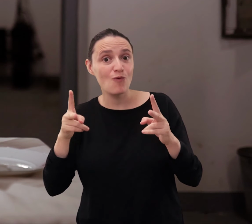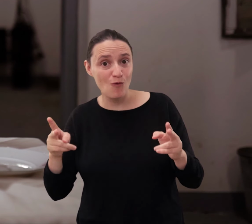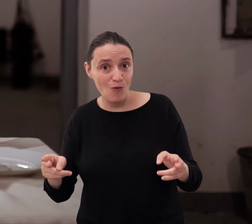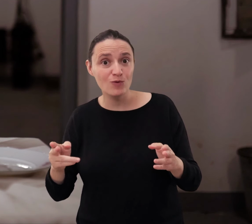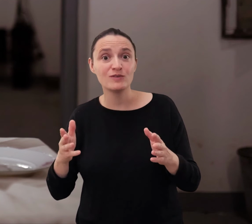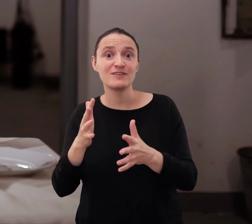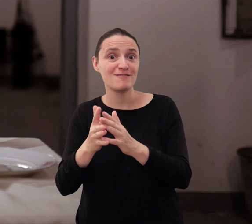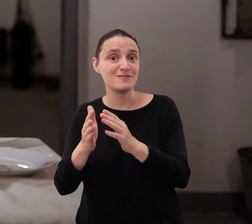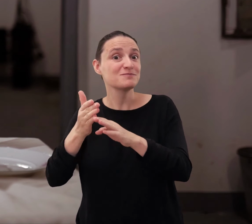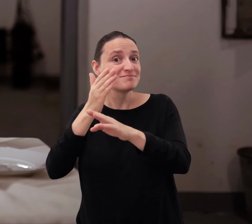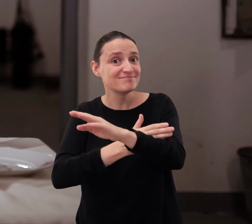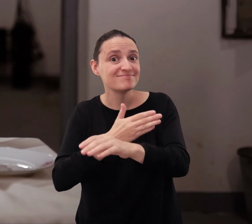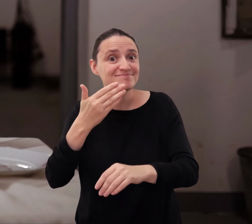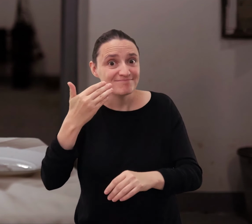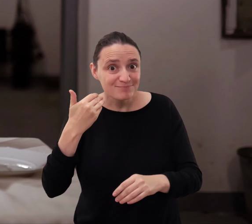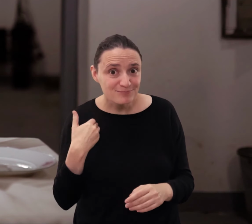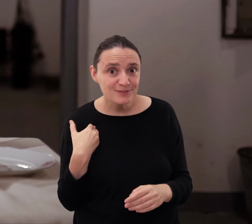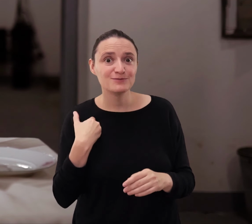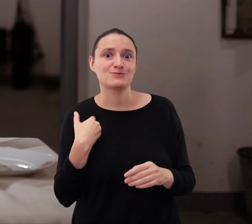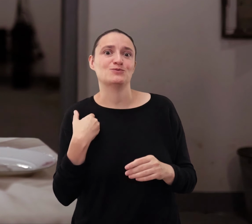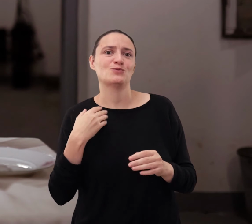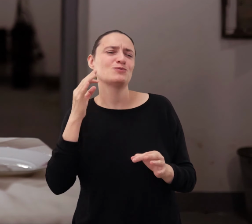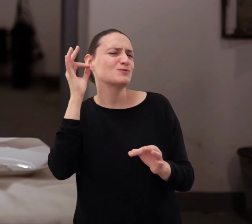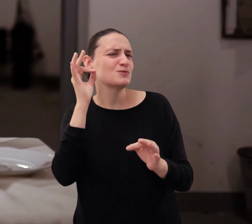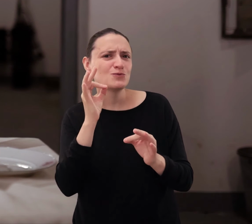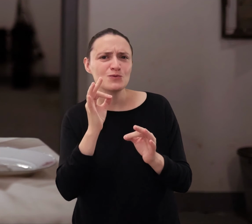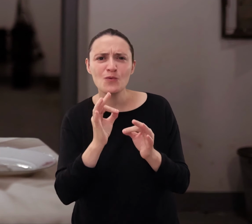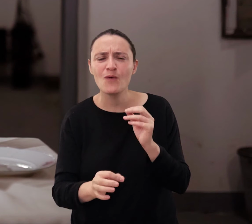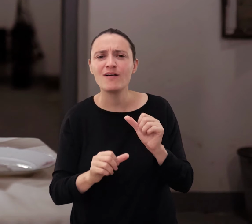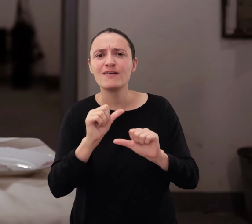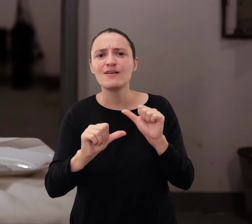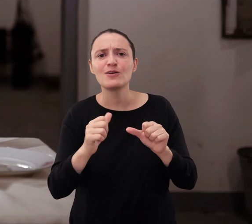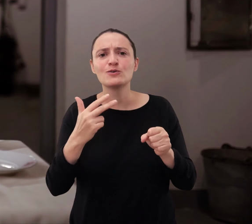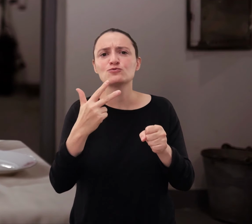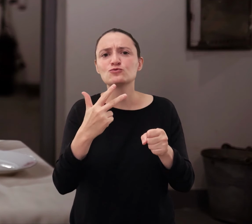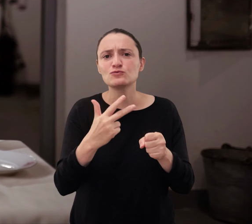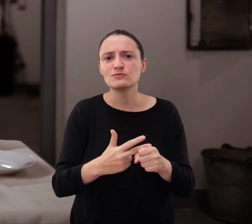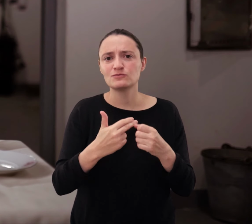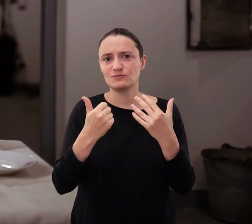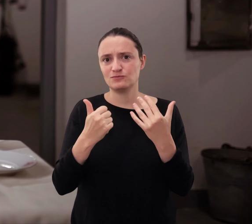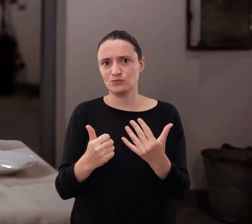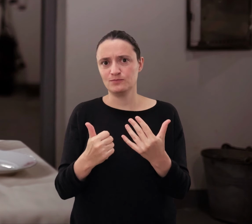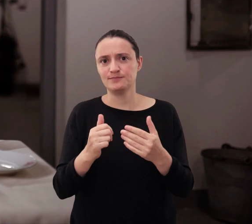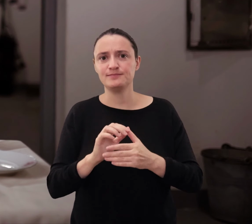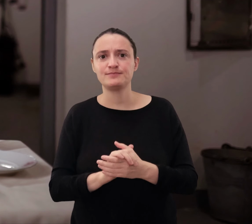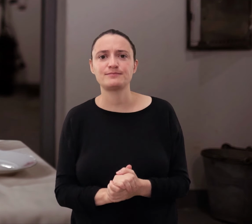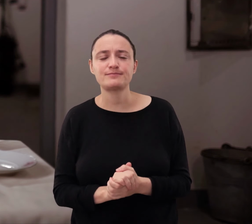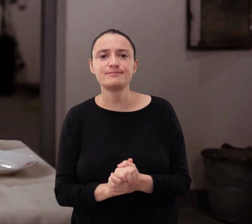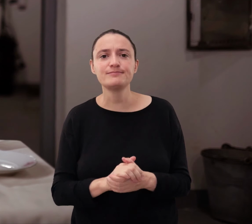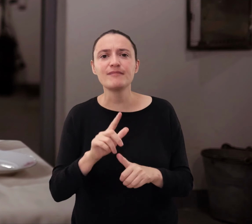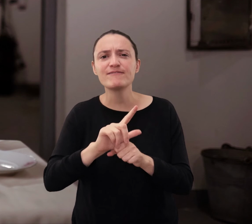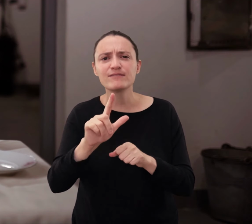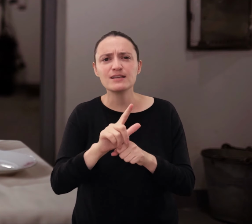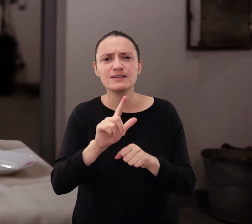pochodzi sprzed wojny. To jest wyposażenie z 1936 roku. Przez prawie 12